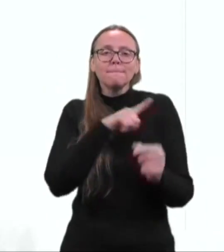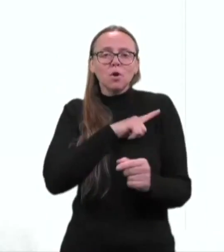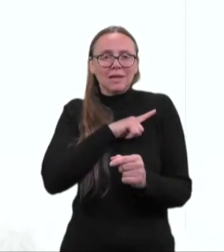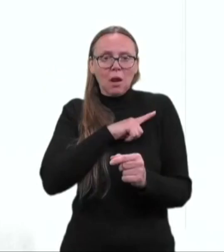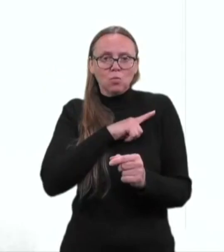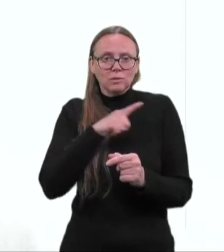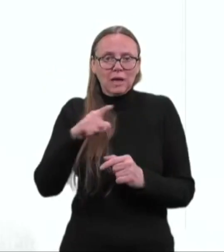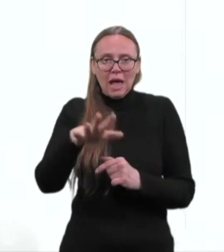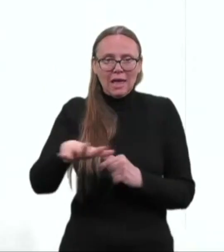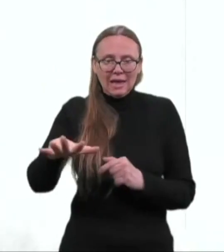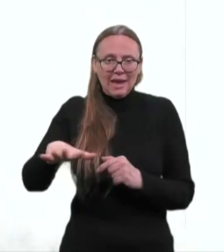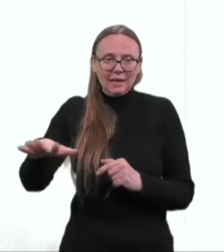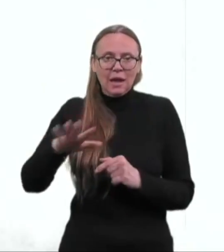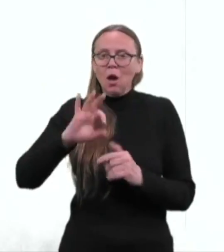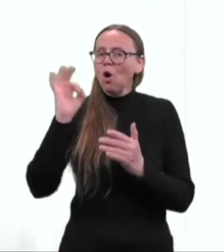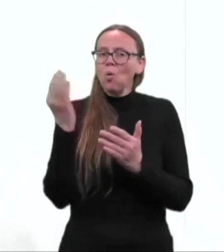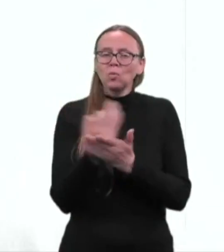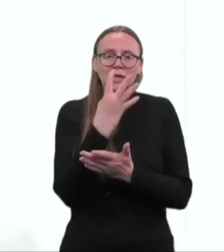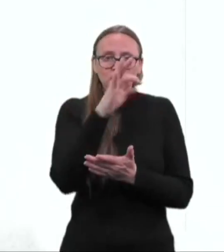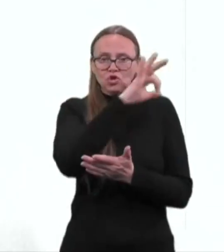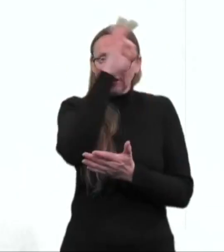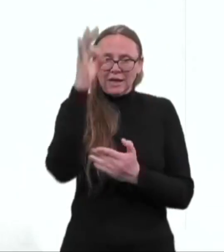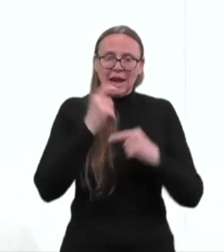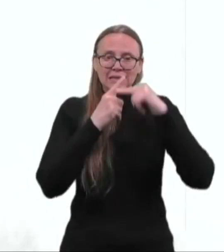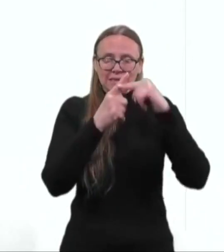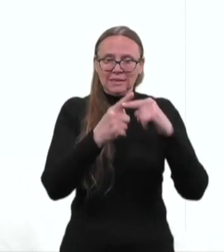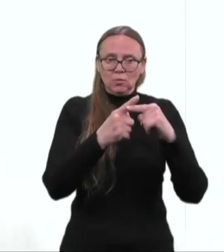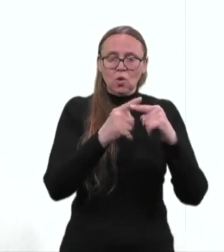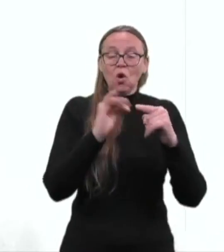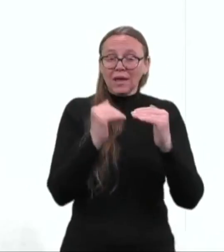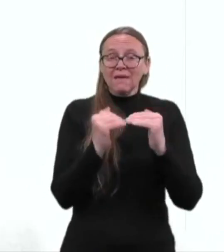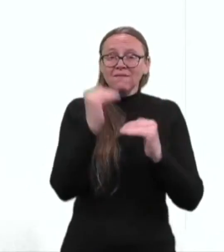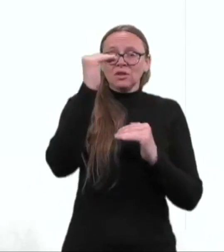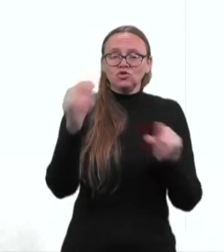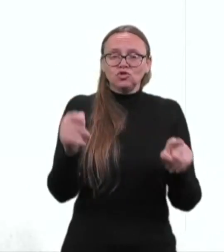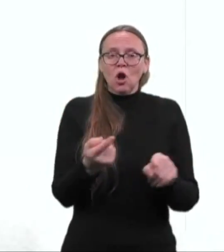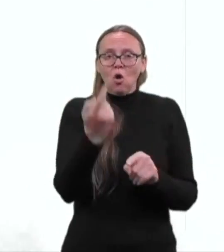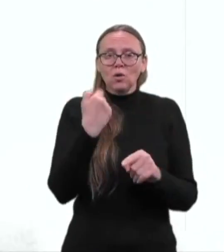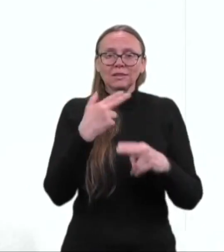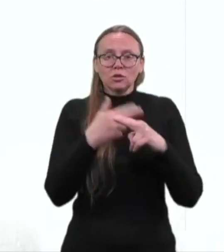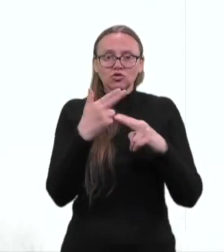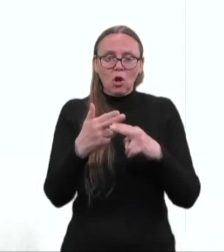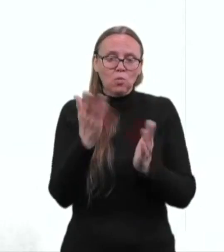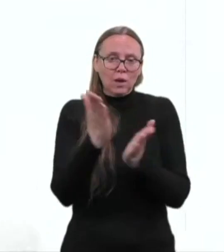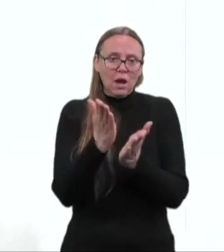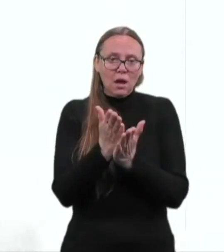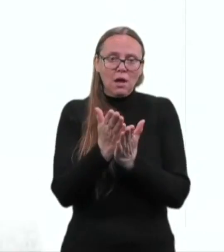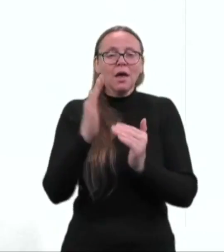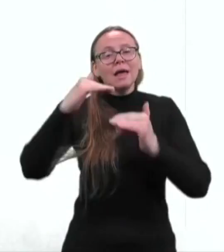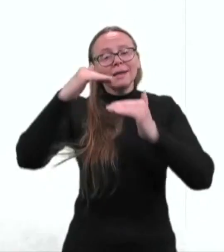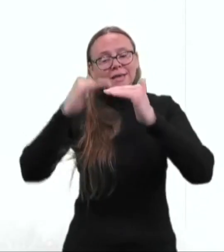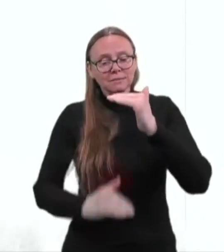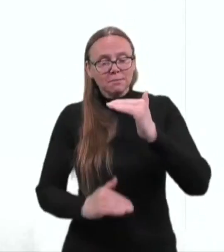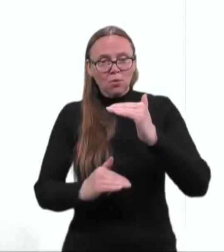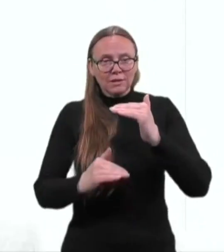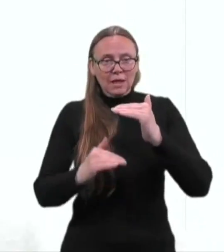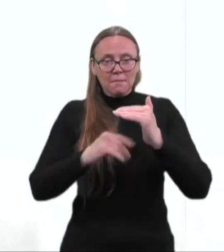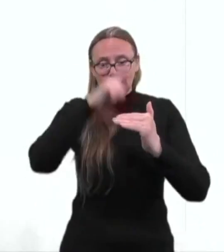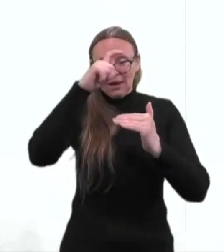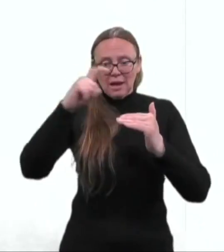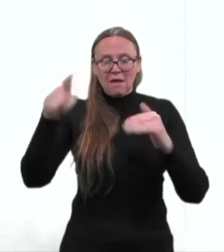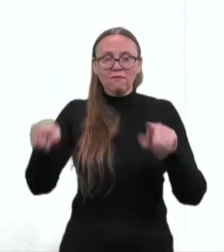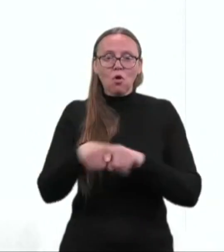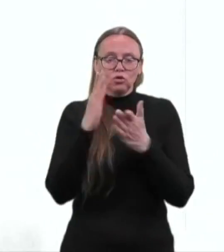te regije imajo 14-dnevno incidenco, ki je višja od državnega povprečja. Na spodnjem delu grafa pa kot že